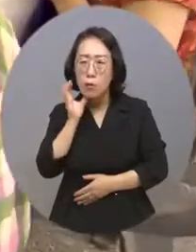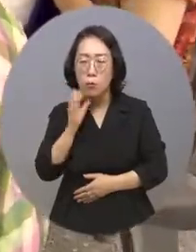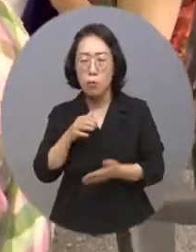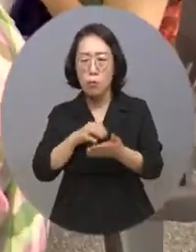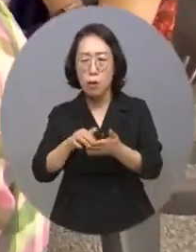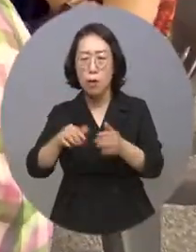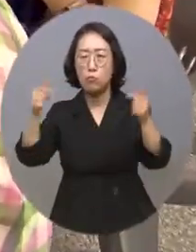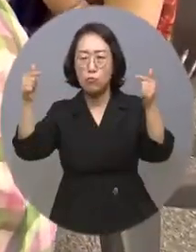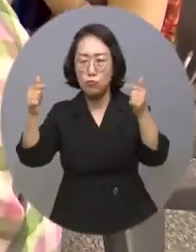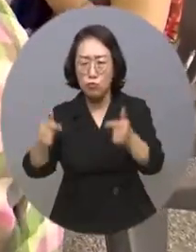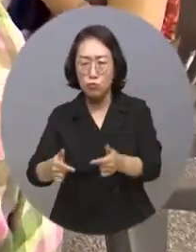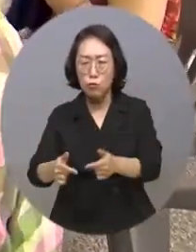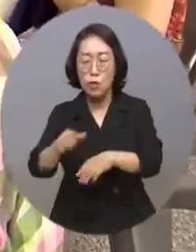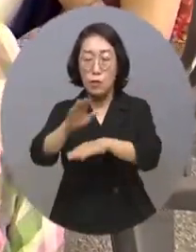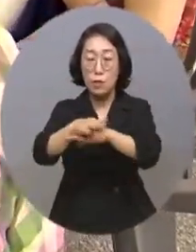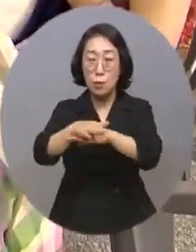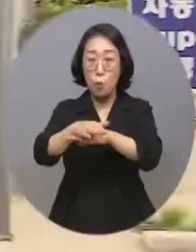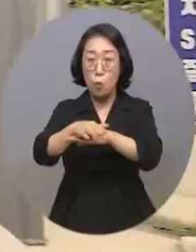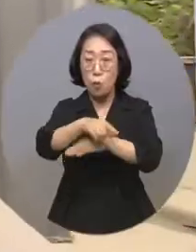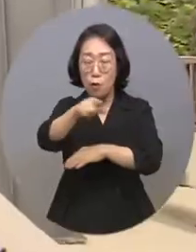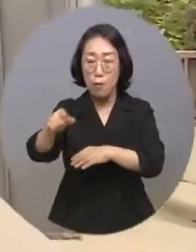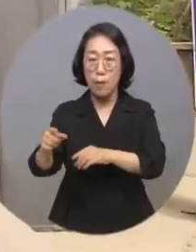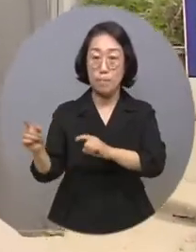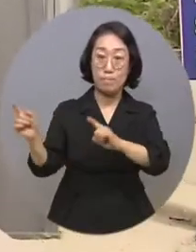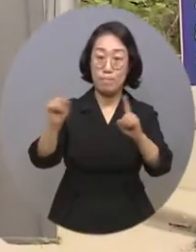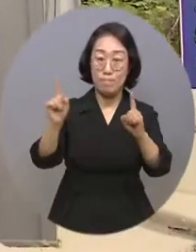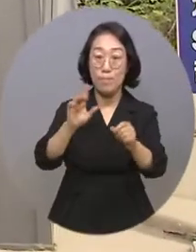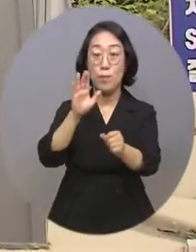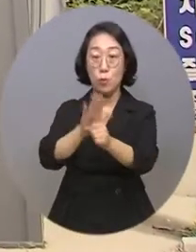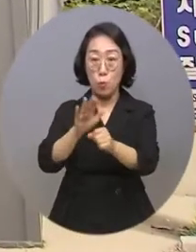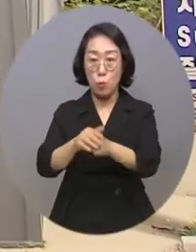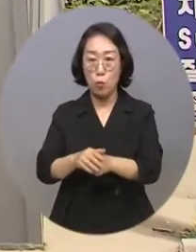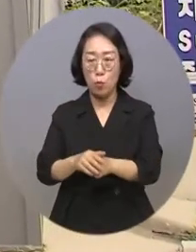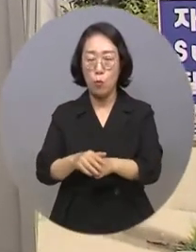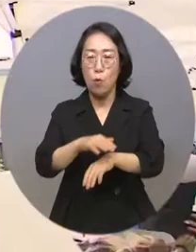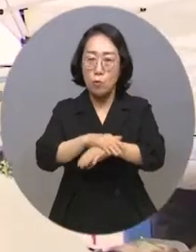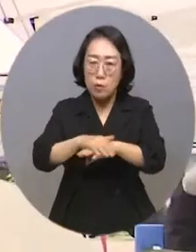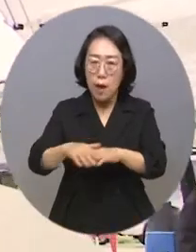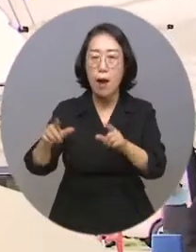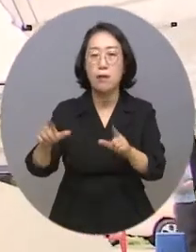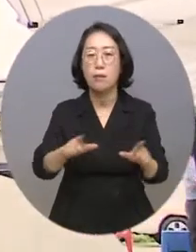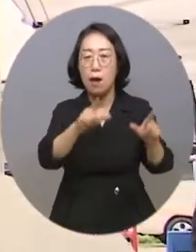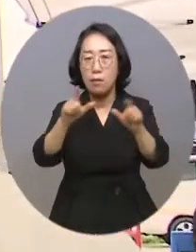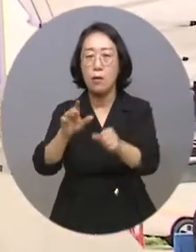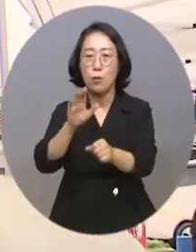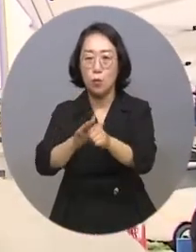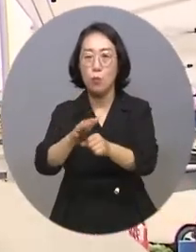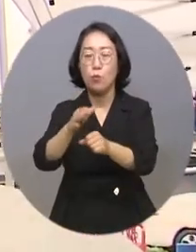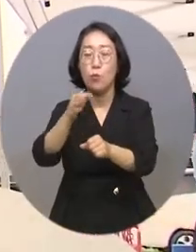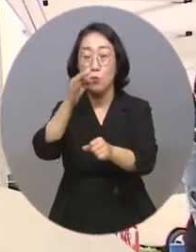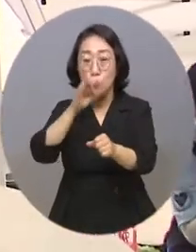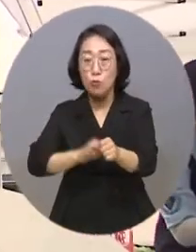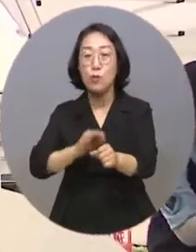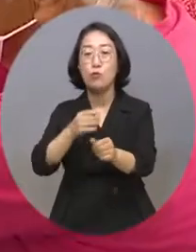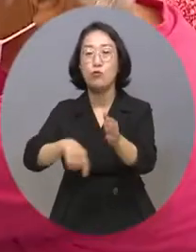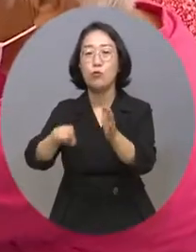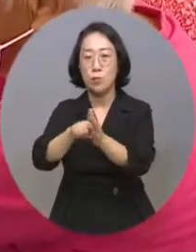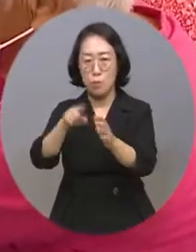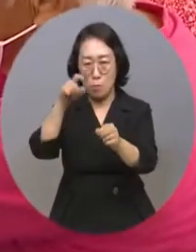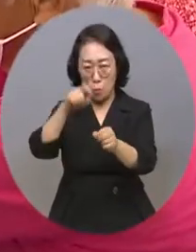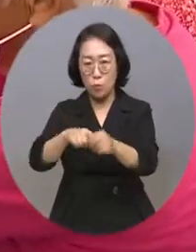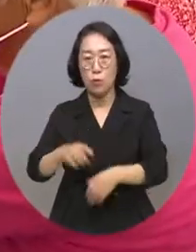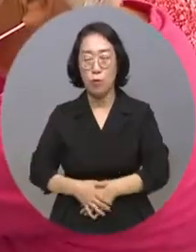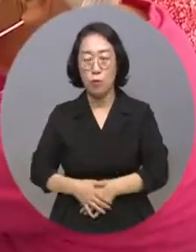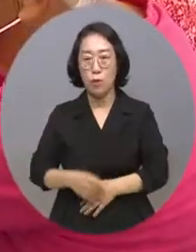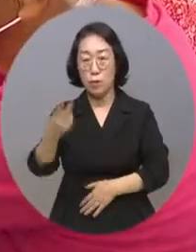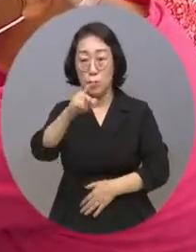활력이 떨어지는 농촌 마을 활성화와 주민들의 삶의 질을 향상하고자 2015년부터 추진해왔으며 농촌